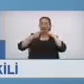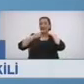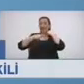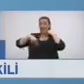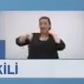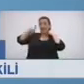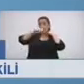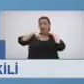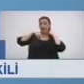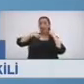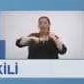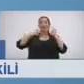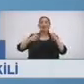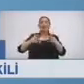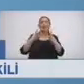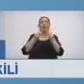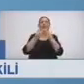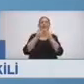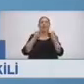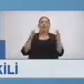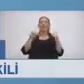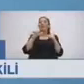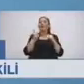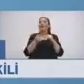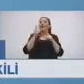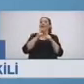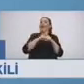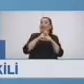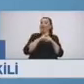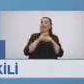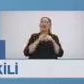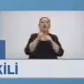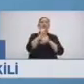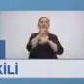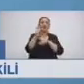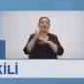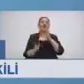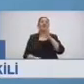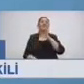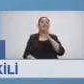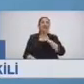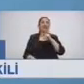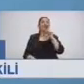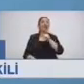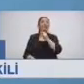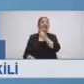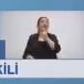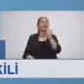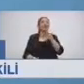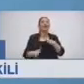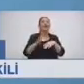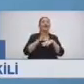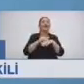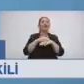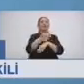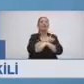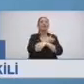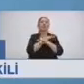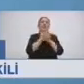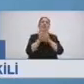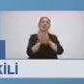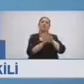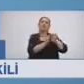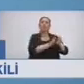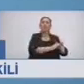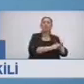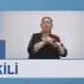şehre çok büyük değer katacak ilçeler dururken ve bu ilçelere yapılacak hizmetler dururken bunlardan